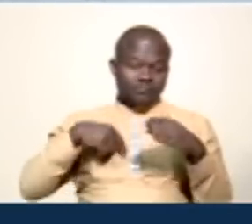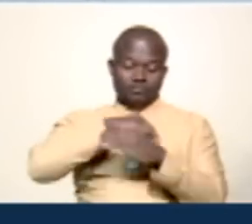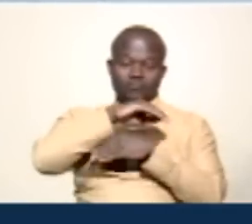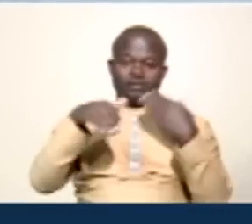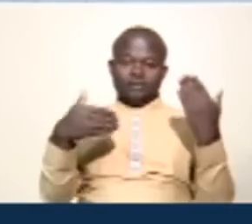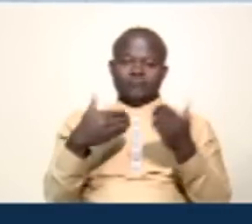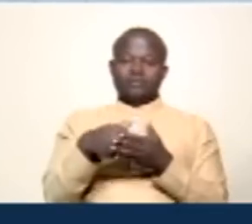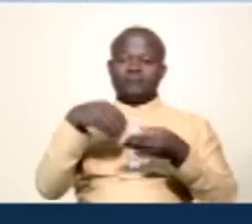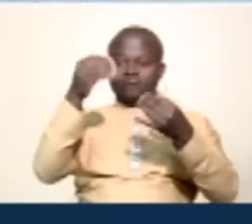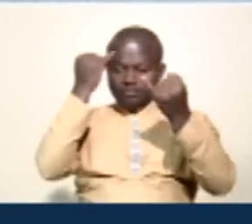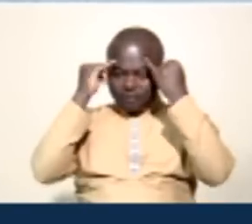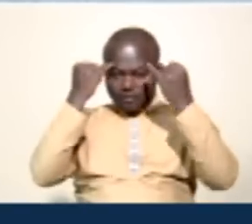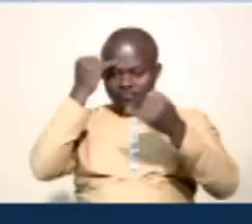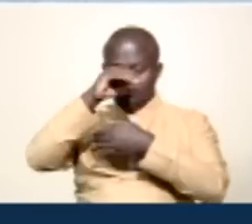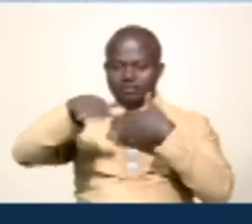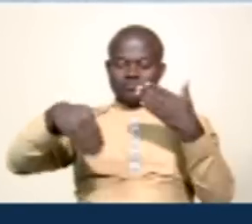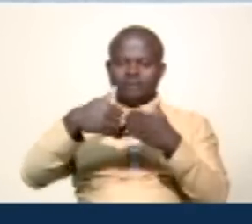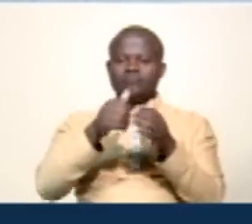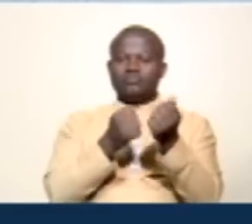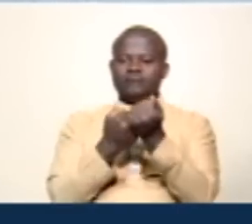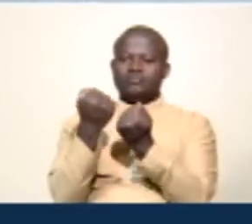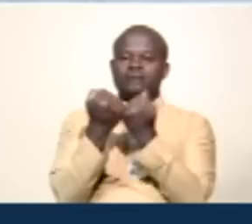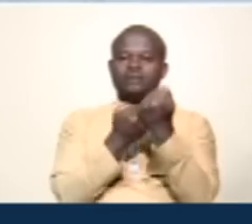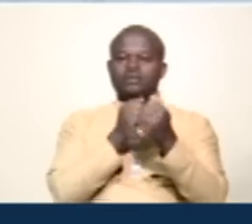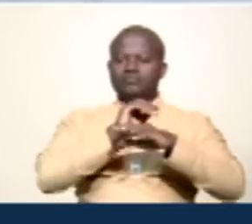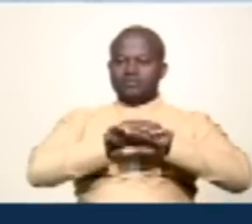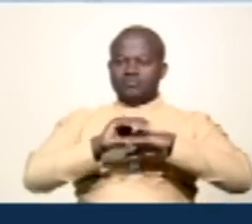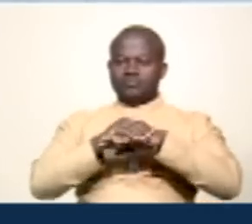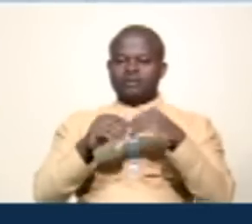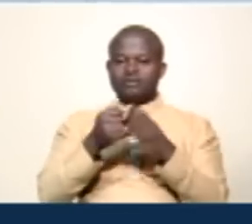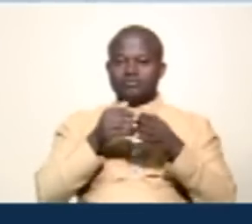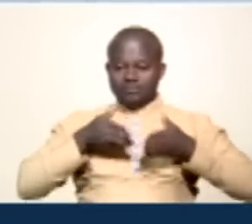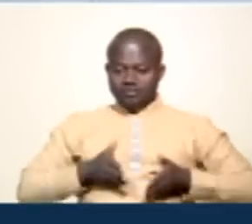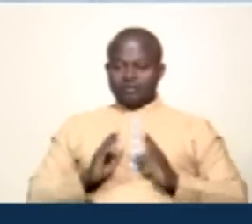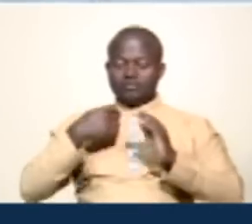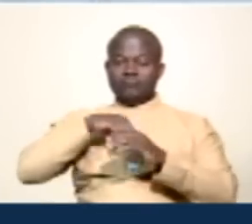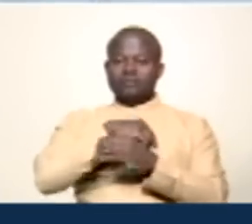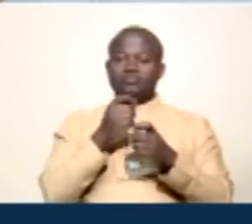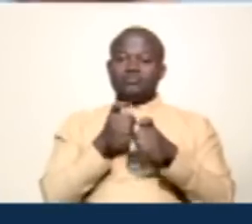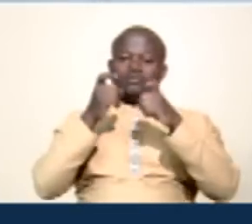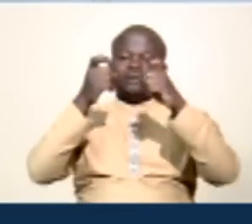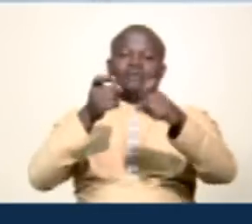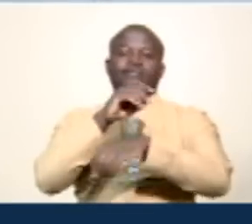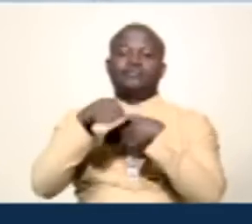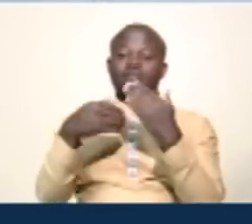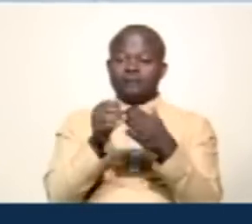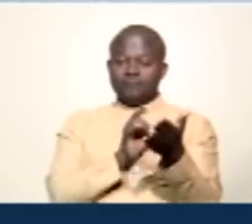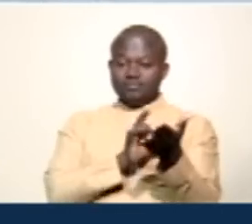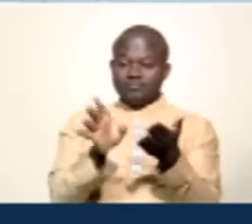hanyuma bagatangana ibitekerezo bagafashanya bagahumurizanya abo babyaye turabahemba ababo